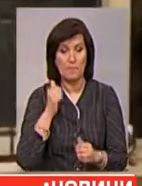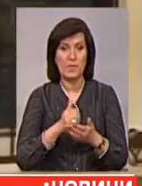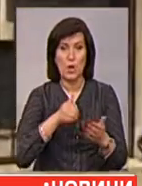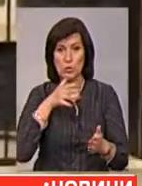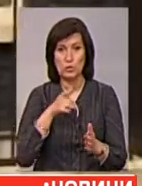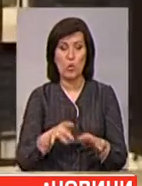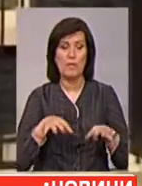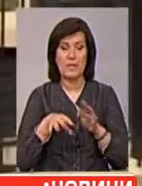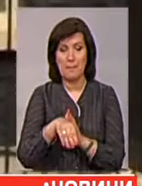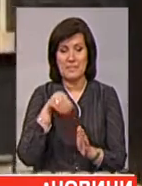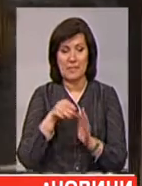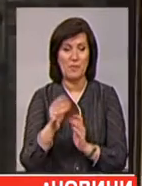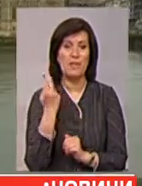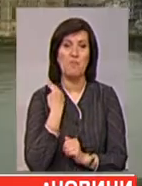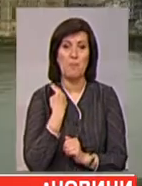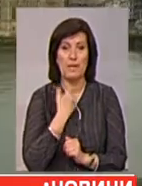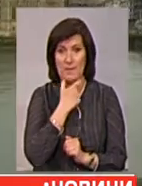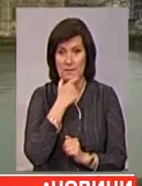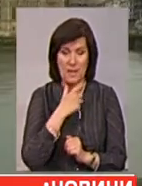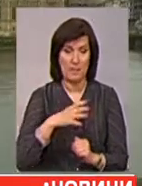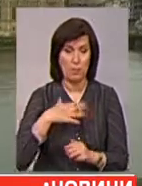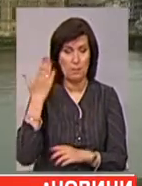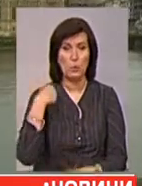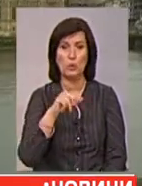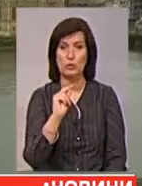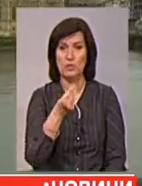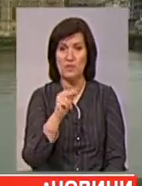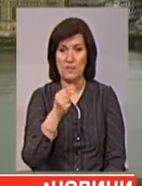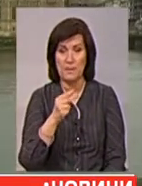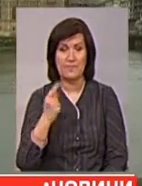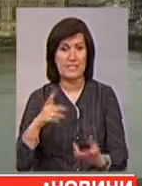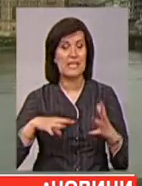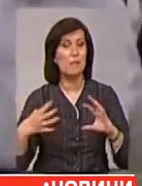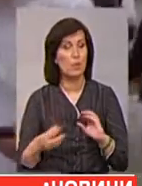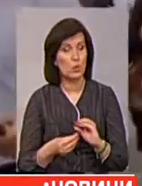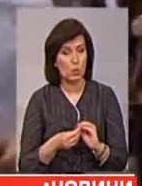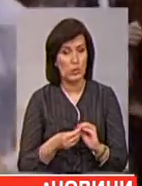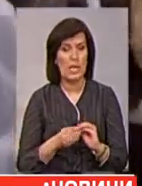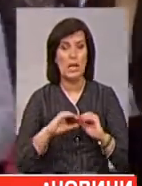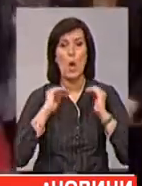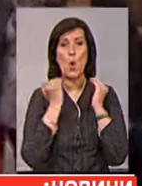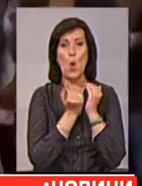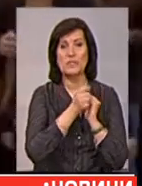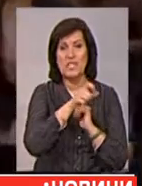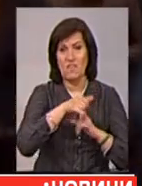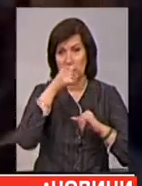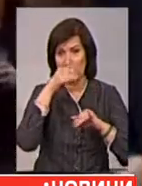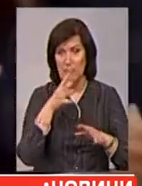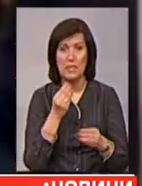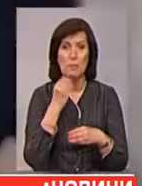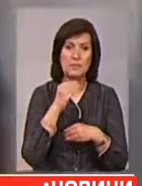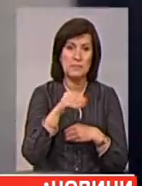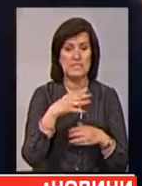Дострокові парламентські вибори у Великій Британії відбулися минулого четверга. За їхніми результатами консерватори не змогли зміцнити